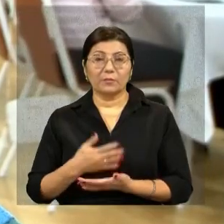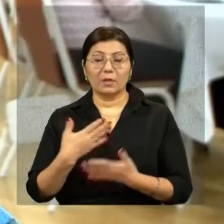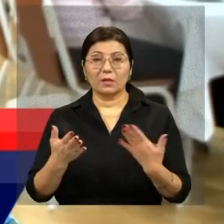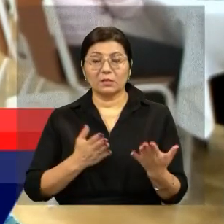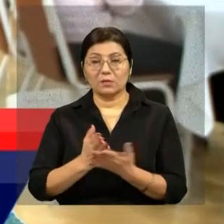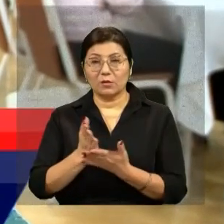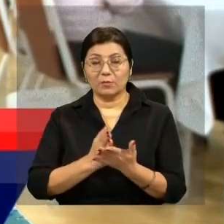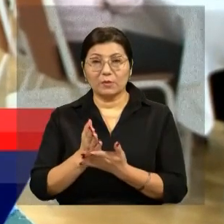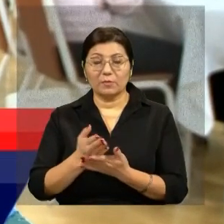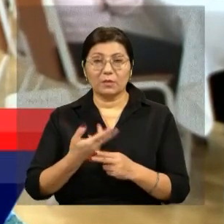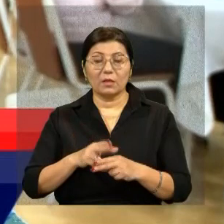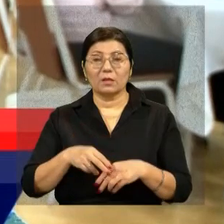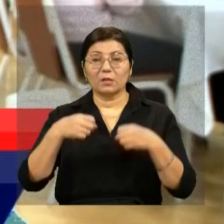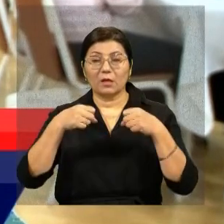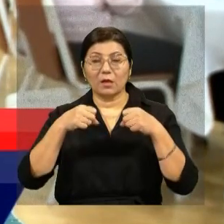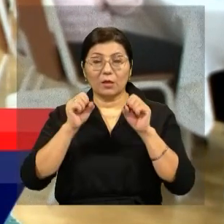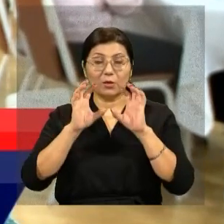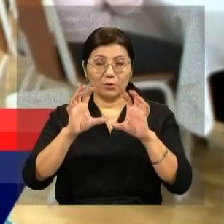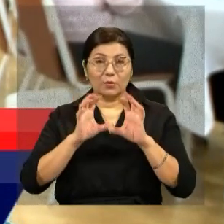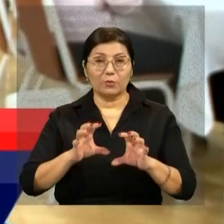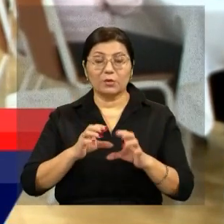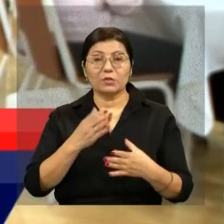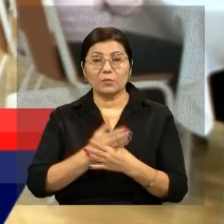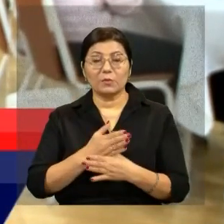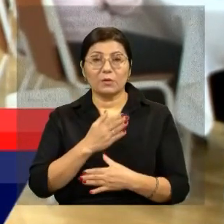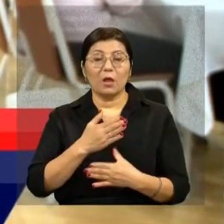направления – это юридическая помощь, помощь инвалидам,